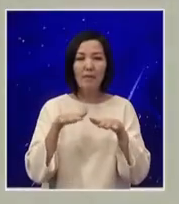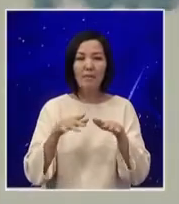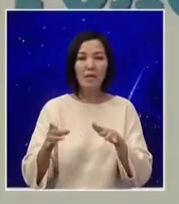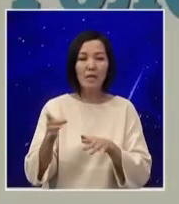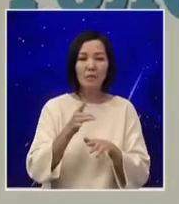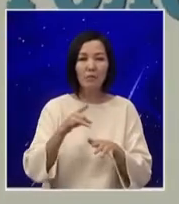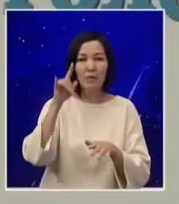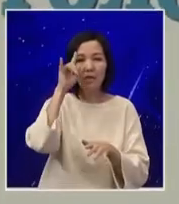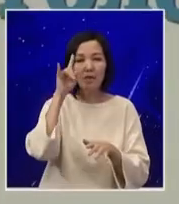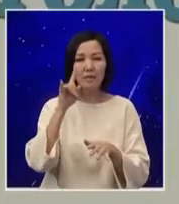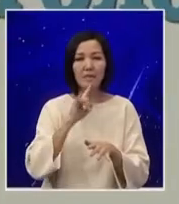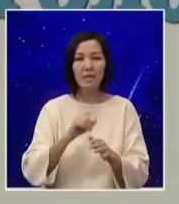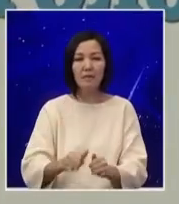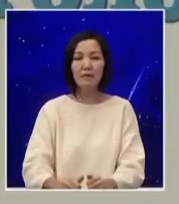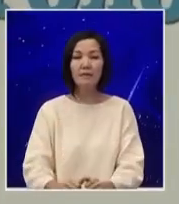казахстан